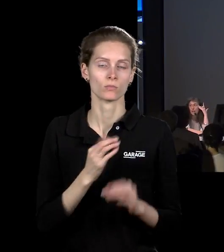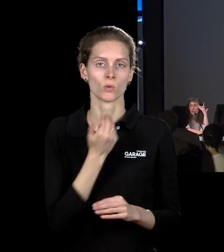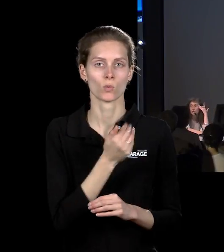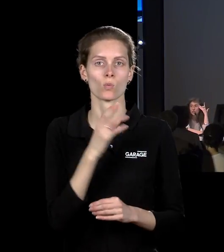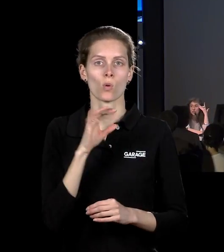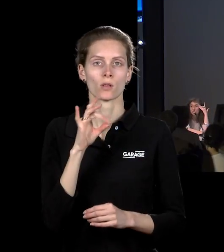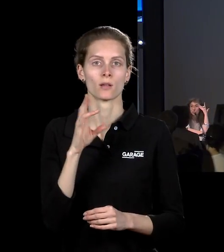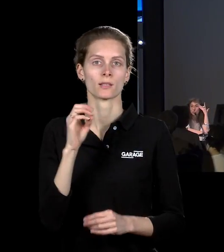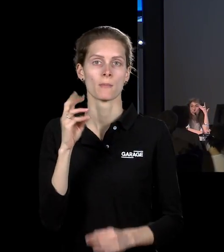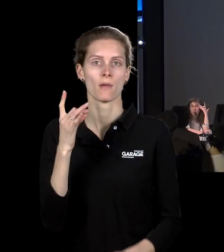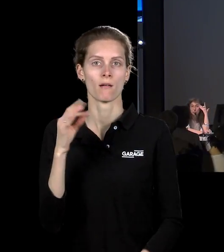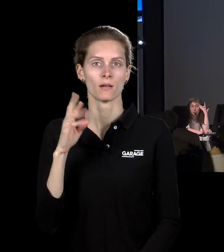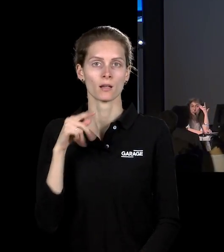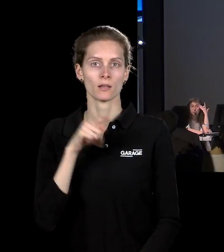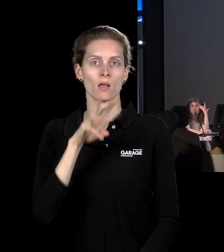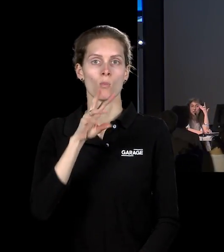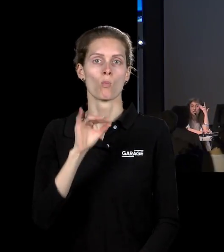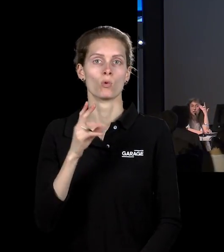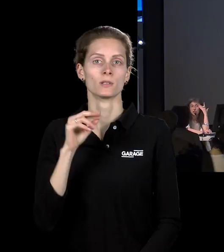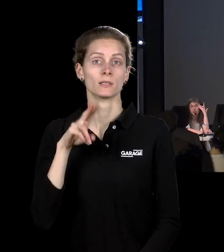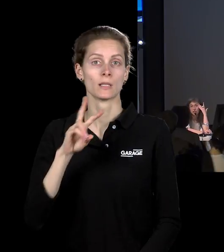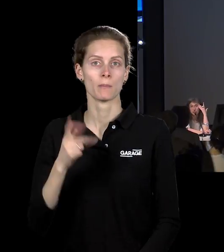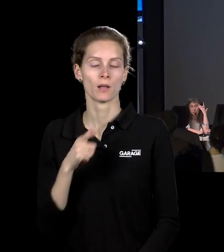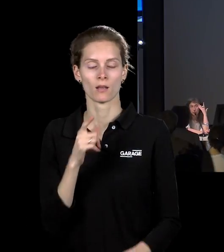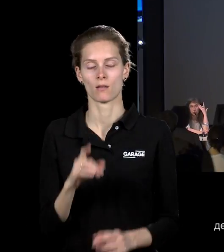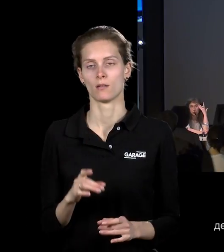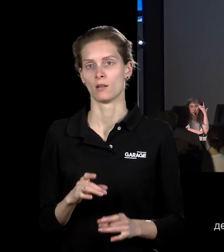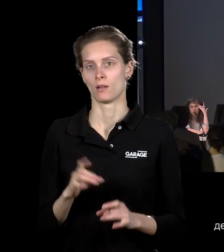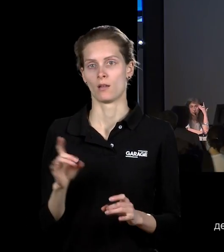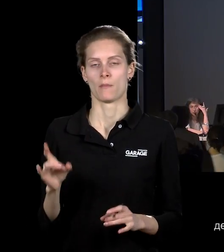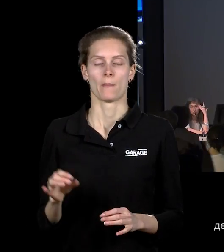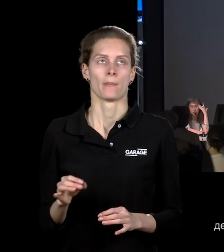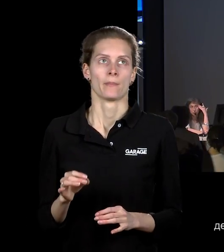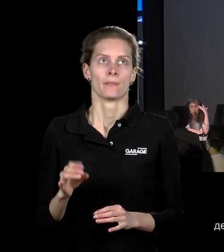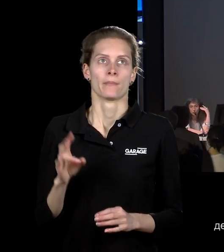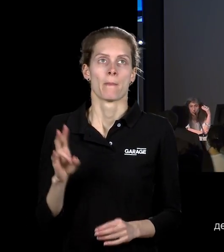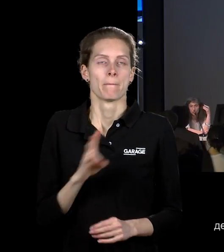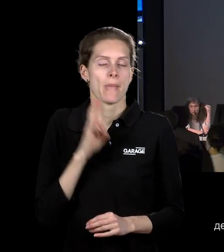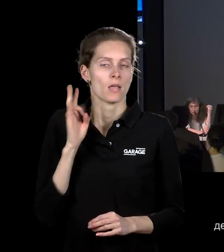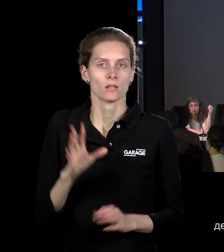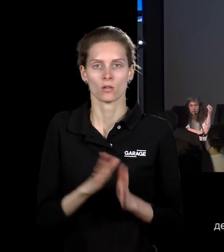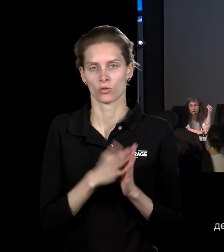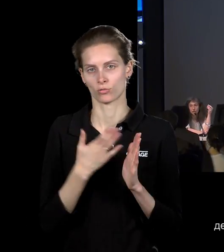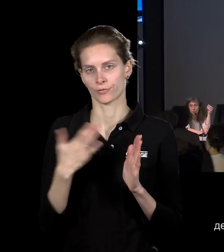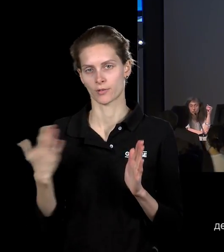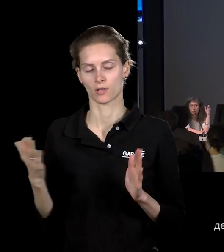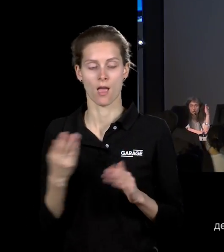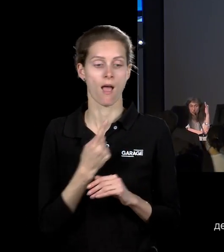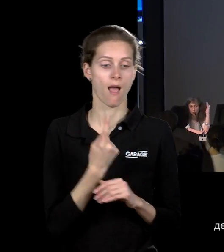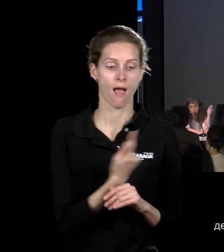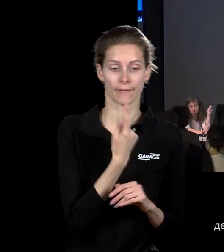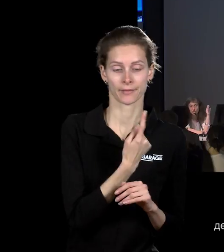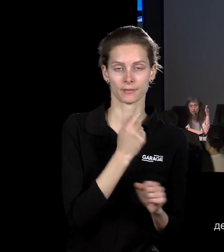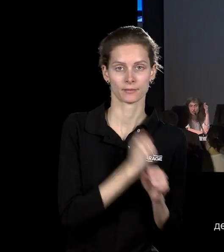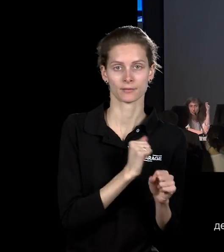Мари. Но это единственный в своем роде мультипль с бесконечной серией, потому что ценность мультипля в том, что да, вот есть это не единичная работа, их